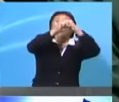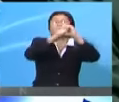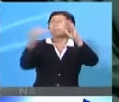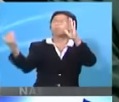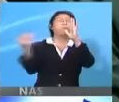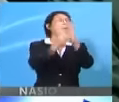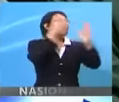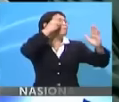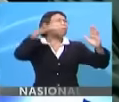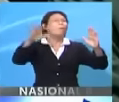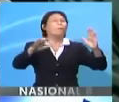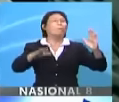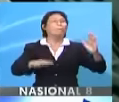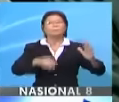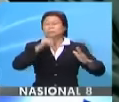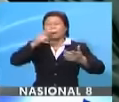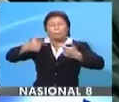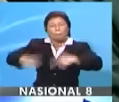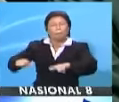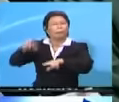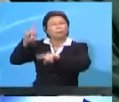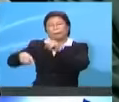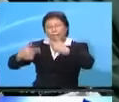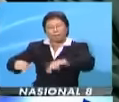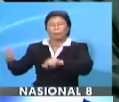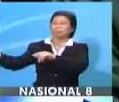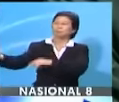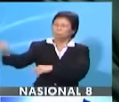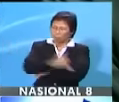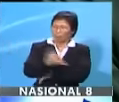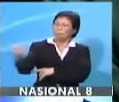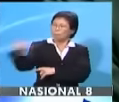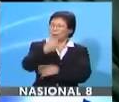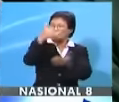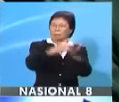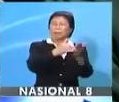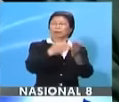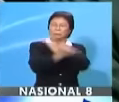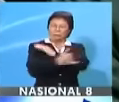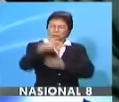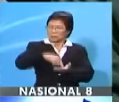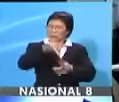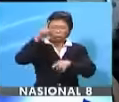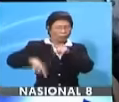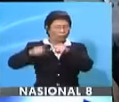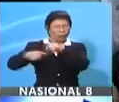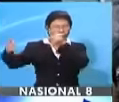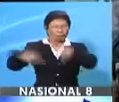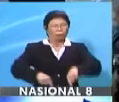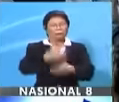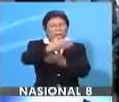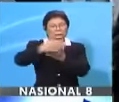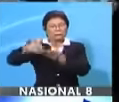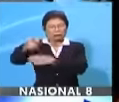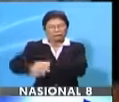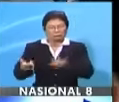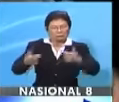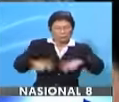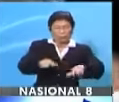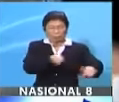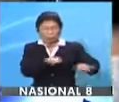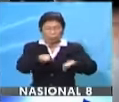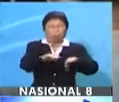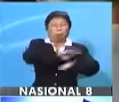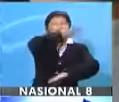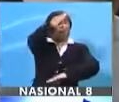Mereka harus tidak dibenarkan kembali ke negeri kita ini. Sesetengah pihak mengaitkan kejadian gempa